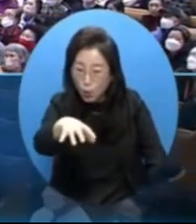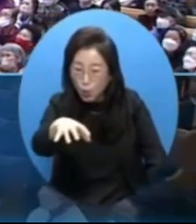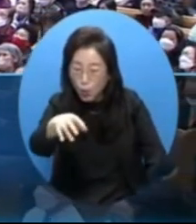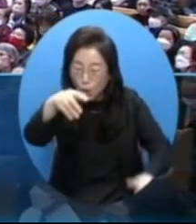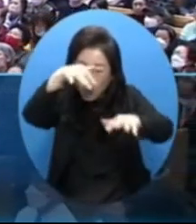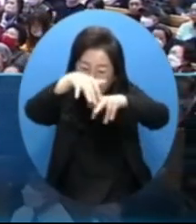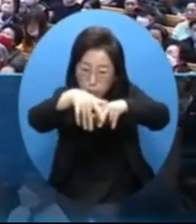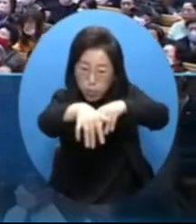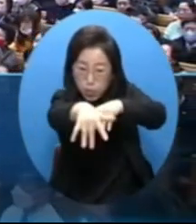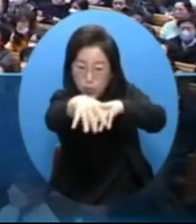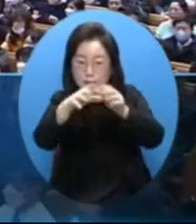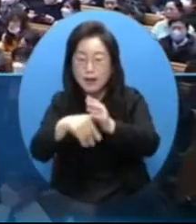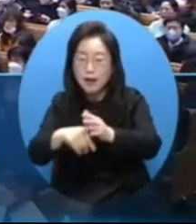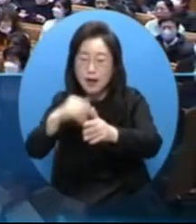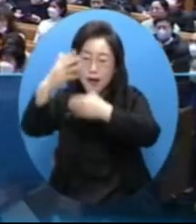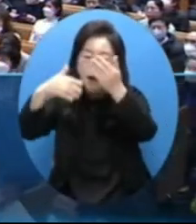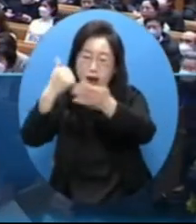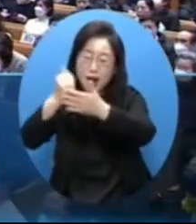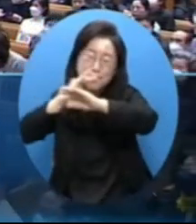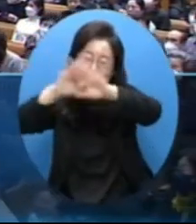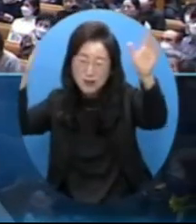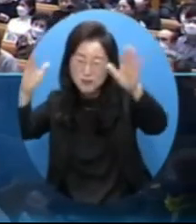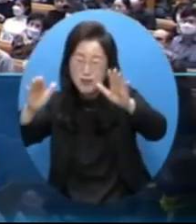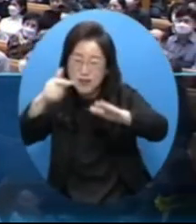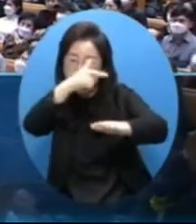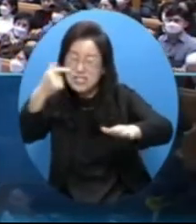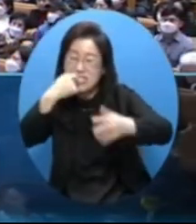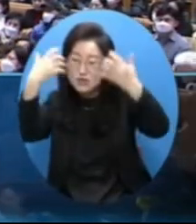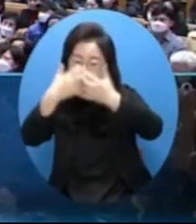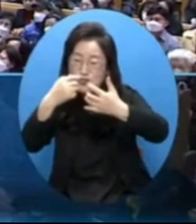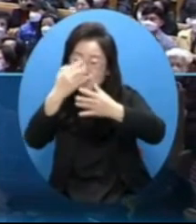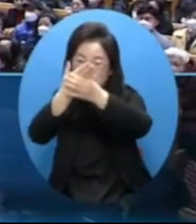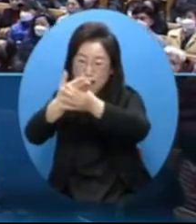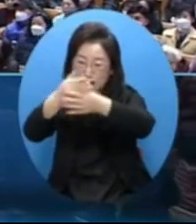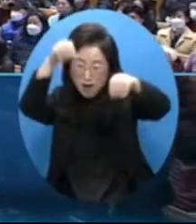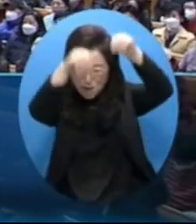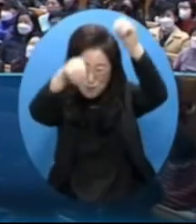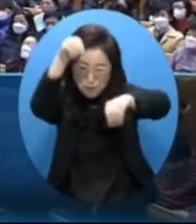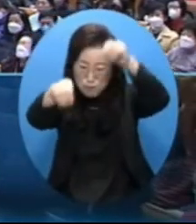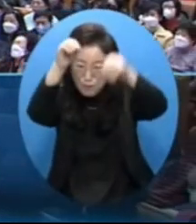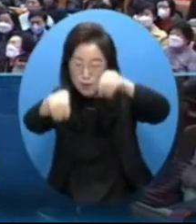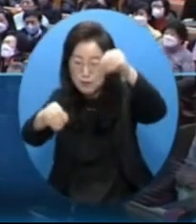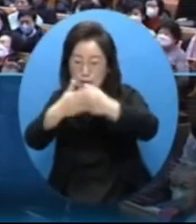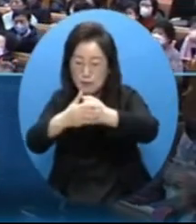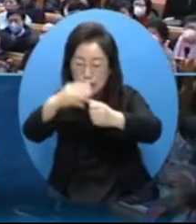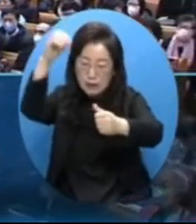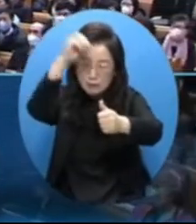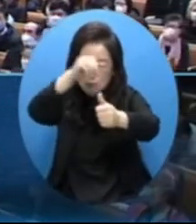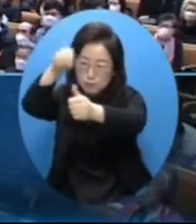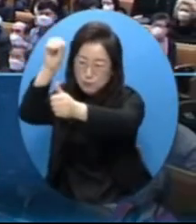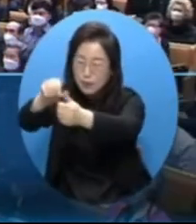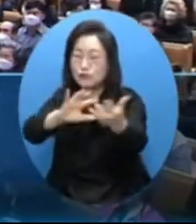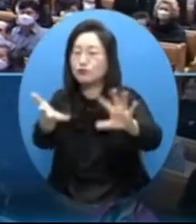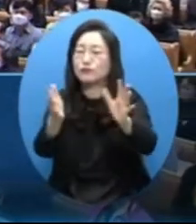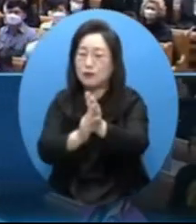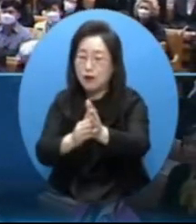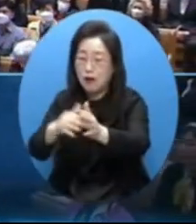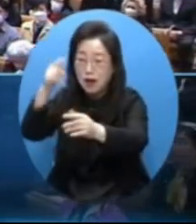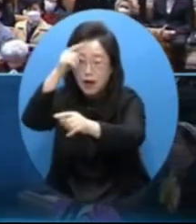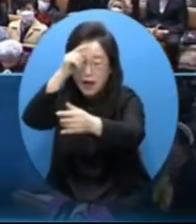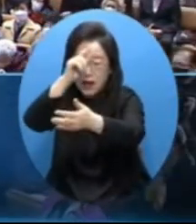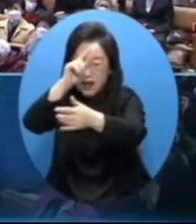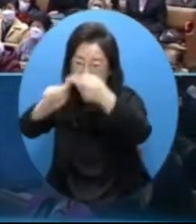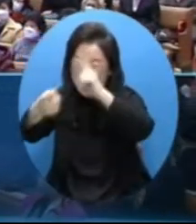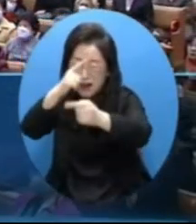때에 하늘에서 큰 우박덩이를 아세가에 이르기까지 내리심에 그들이 죽었으니 이스라엘 자손의 칼에 죽은